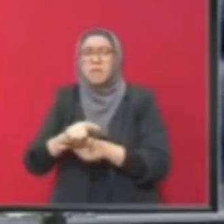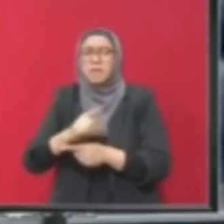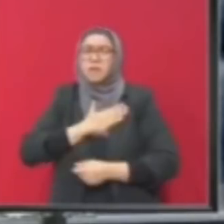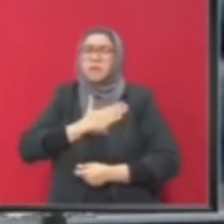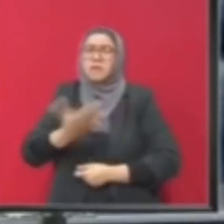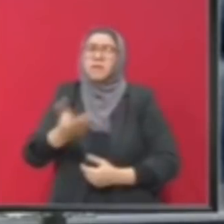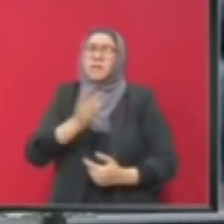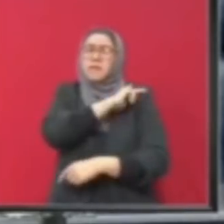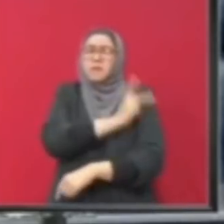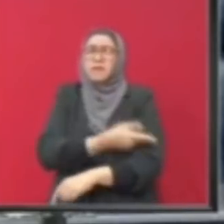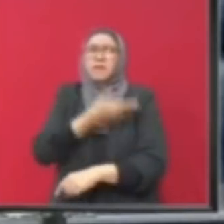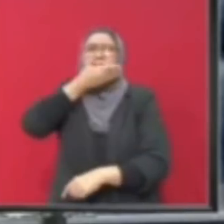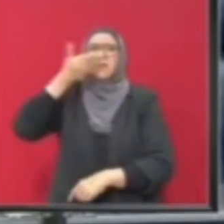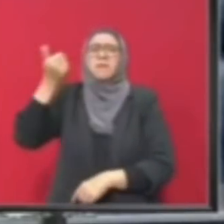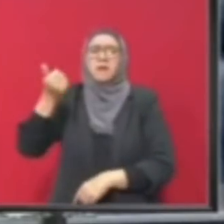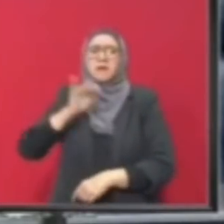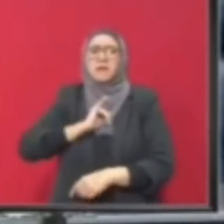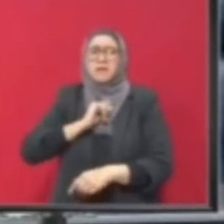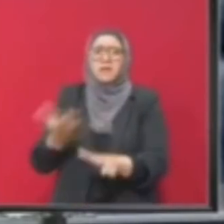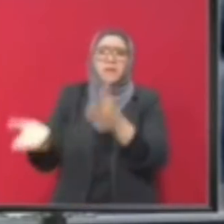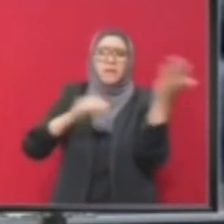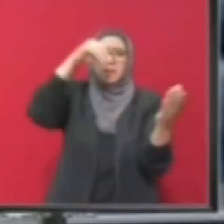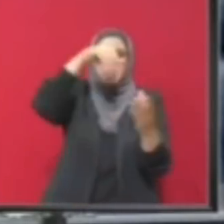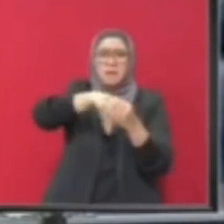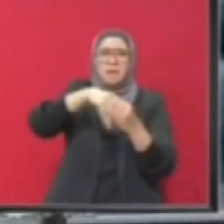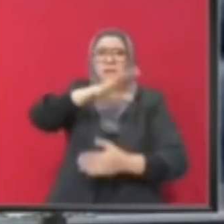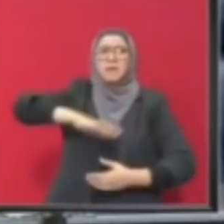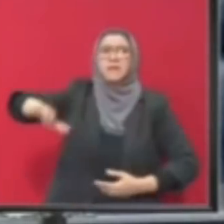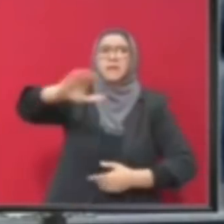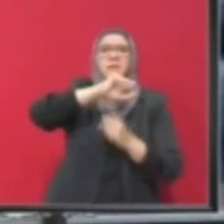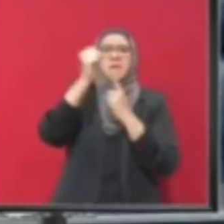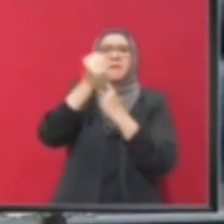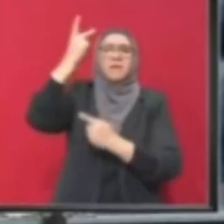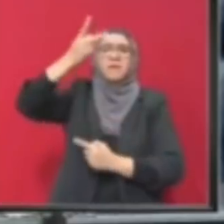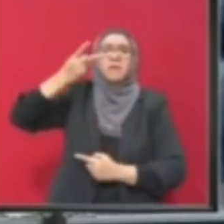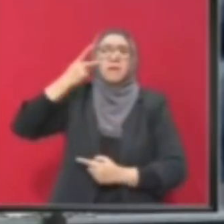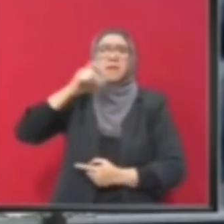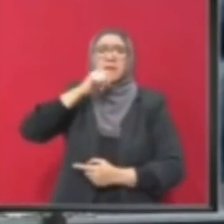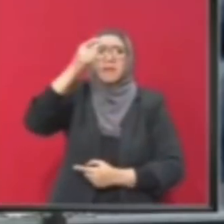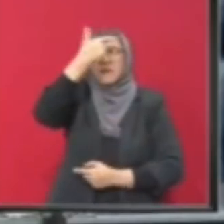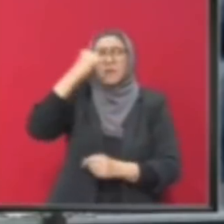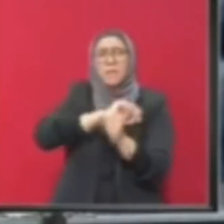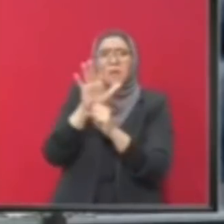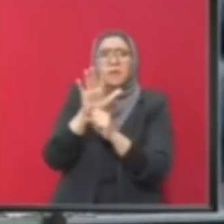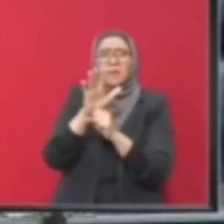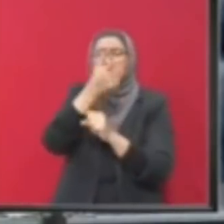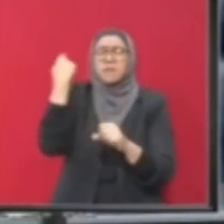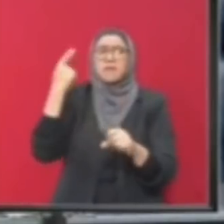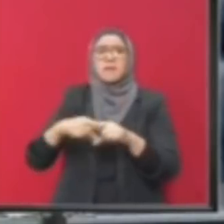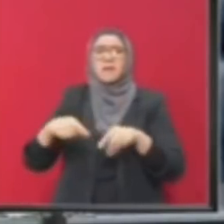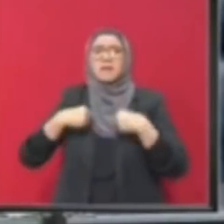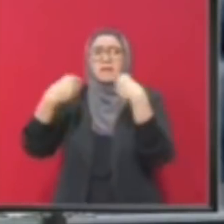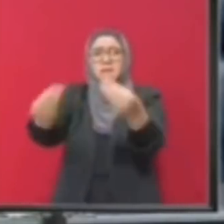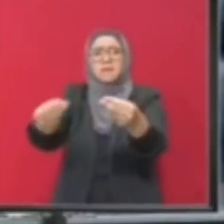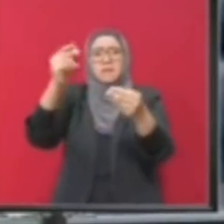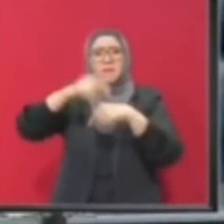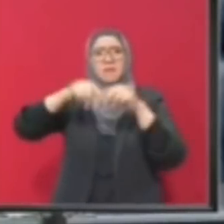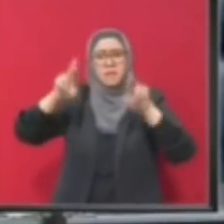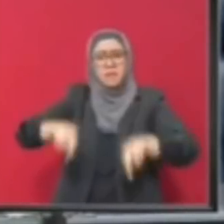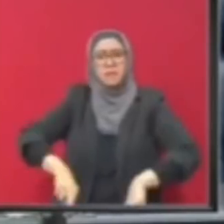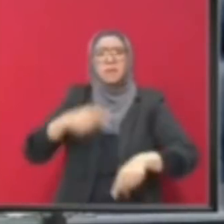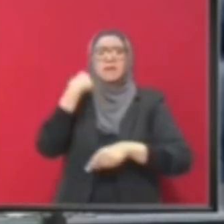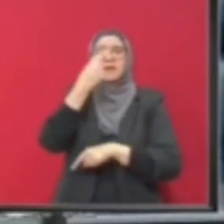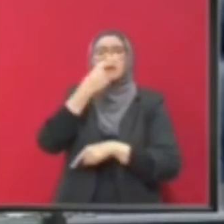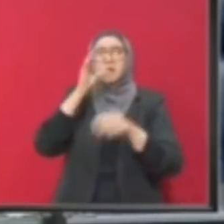gelanggang politik. Bukan mati oleh kena COVID. Mati dalam gelanggang politik, kena kita serahkan dengan rakyat. Kalau rakyat menentukan